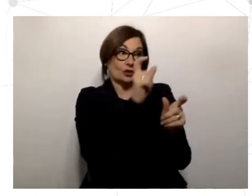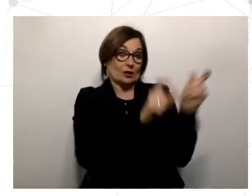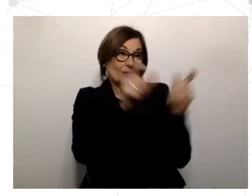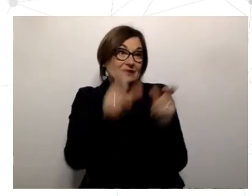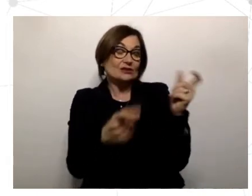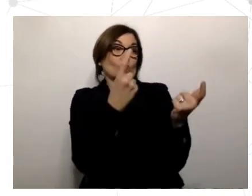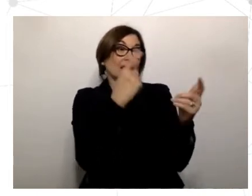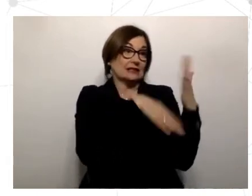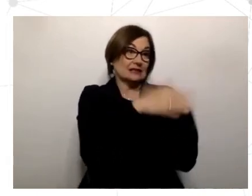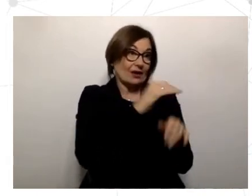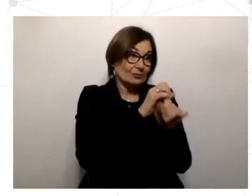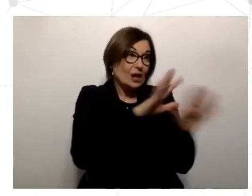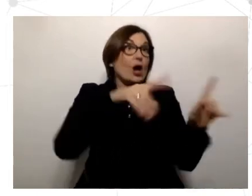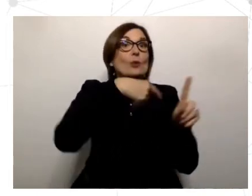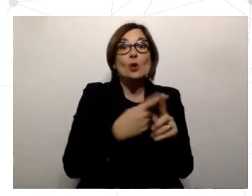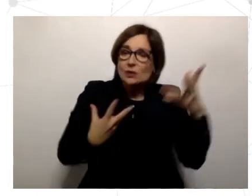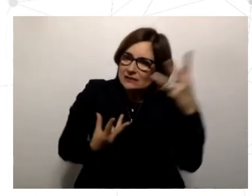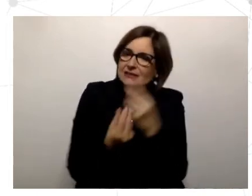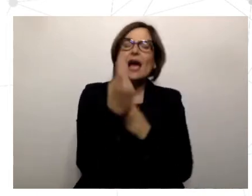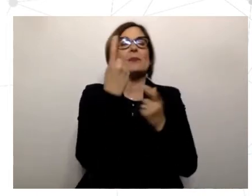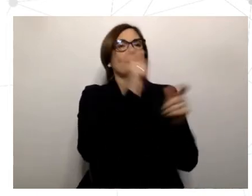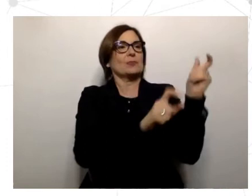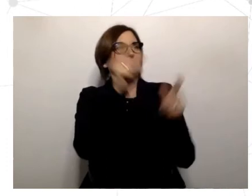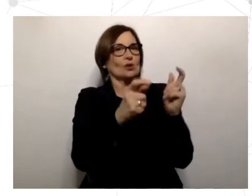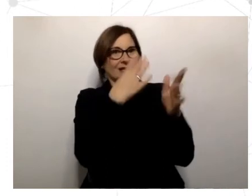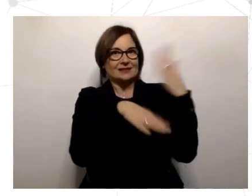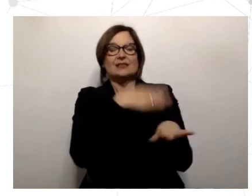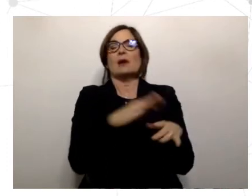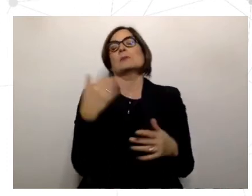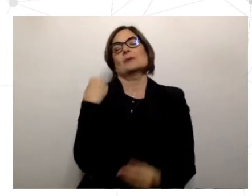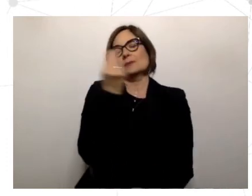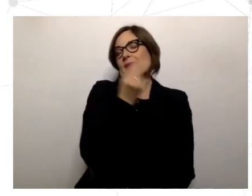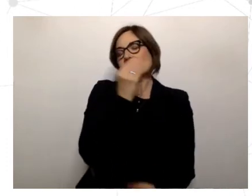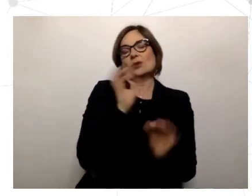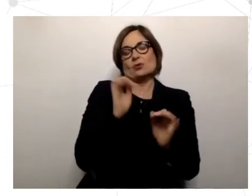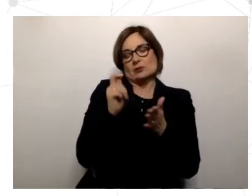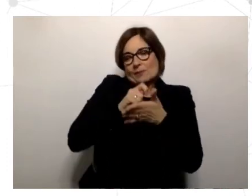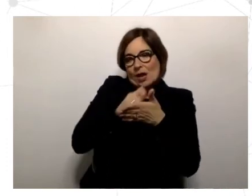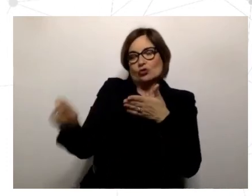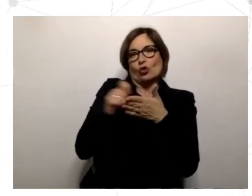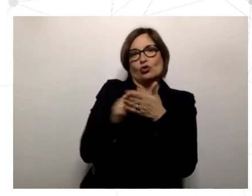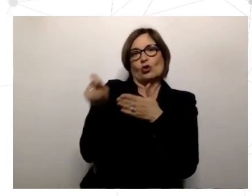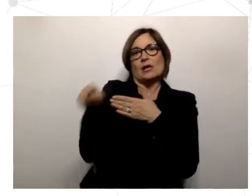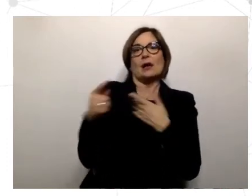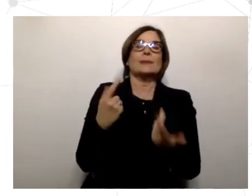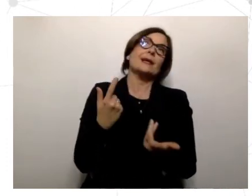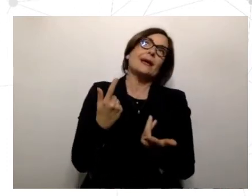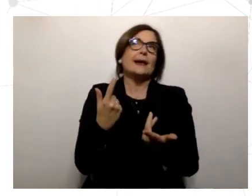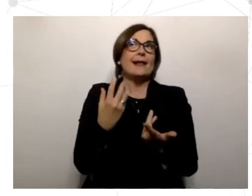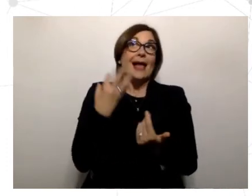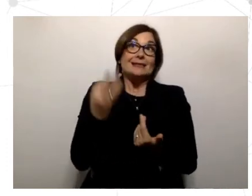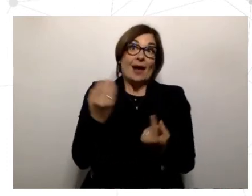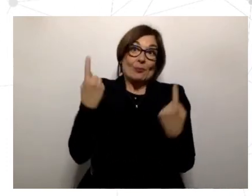con disabilità è davvero, penso, un notevole da sottolineare, perché non sempre è così